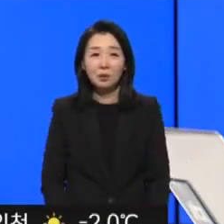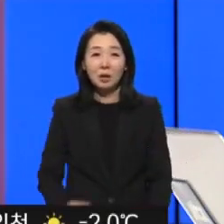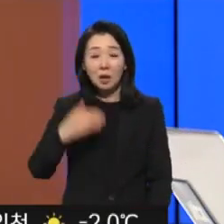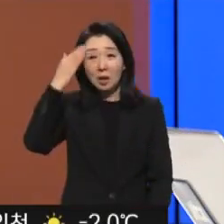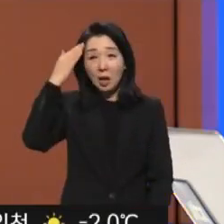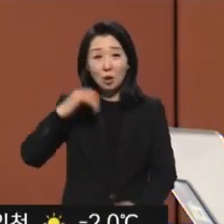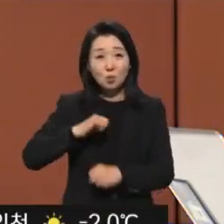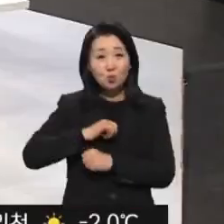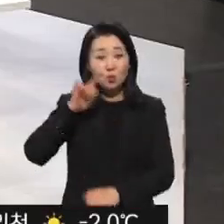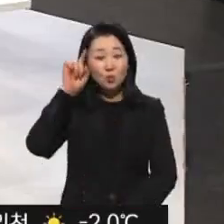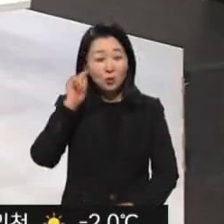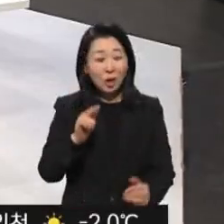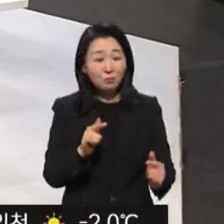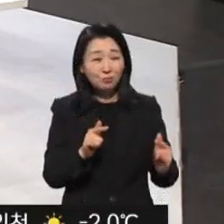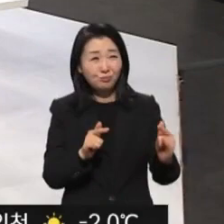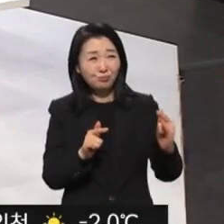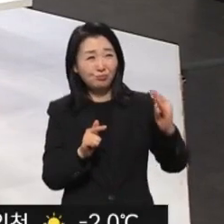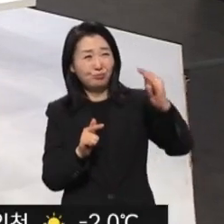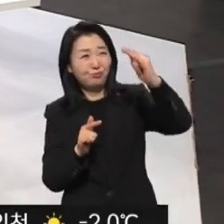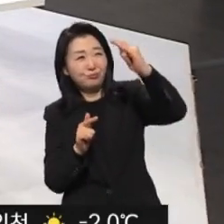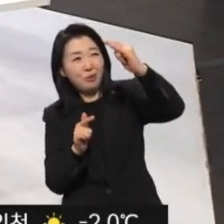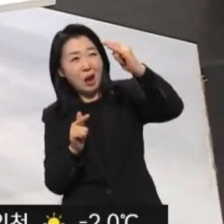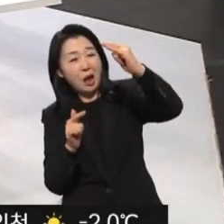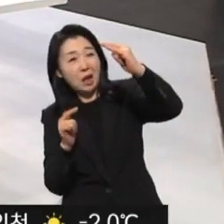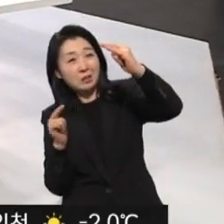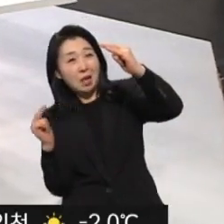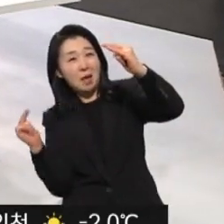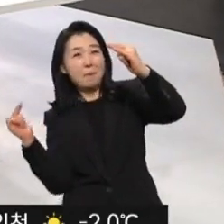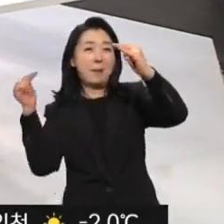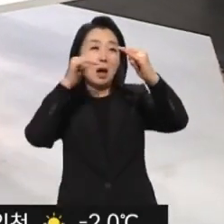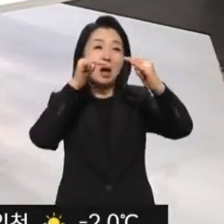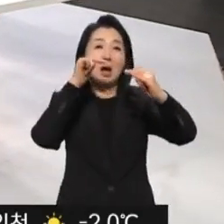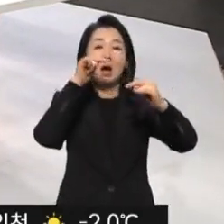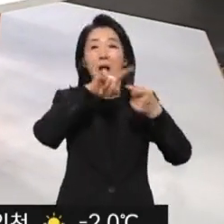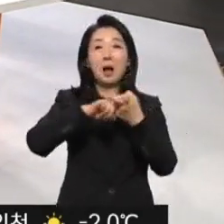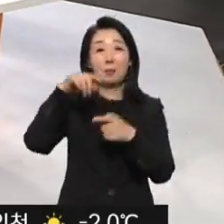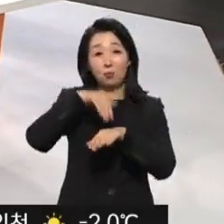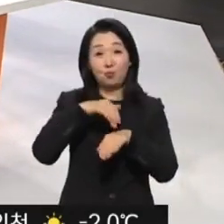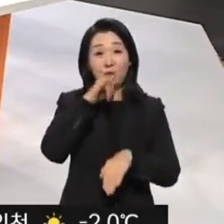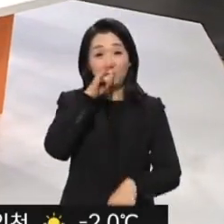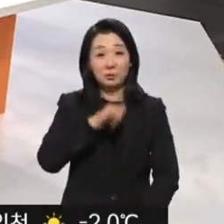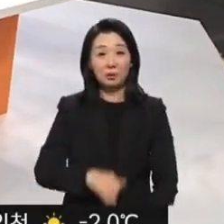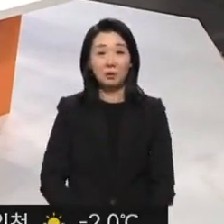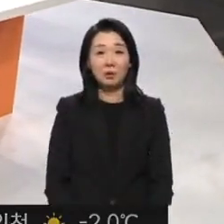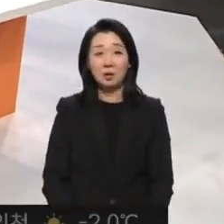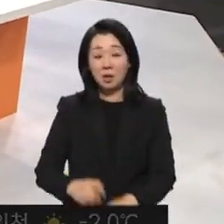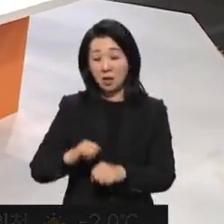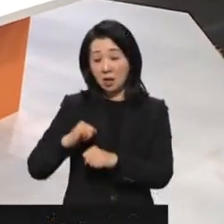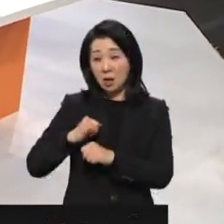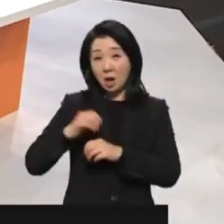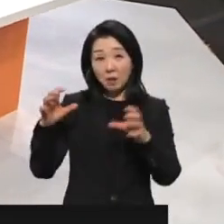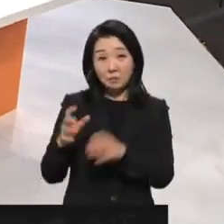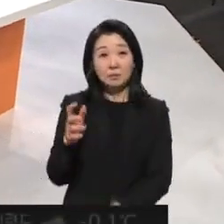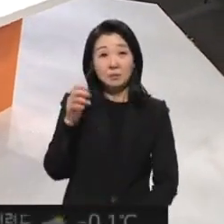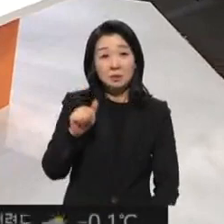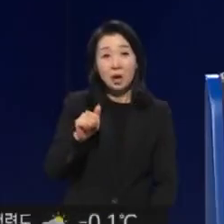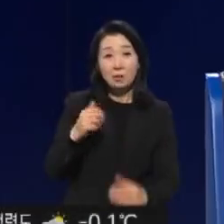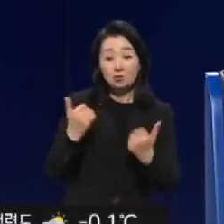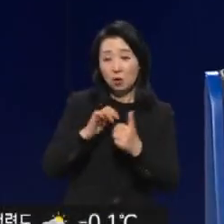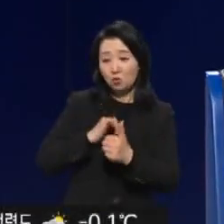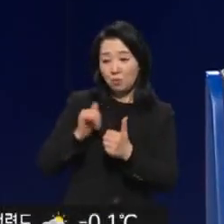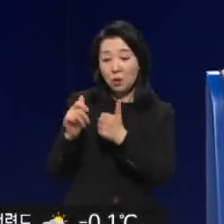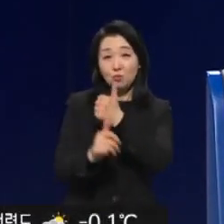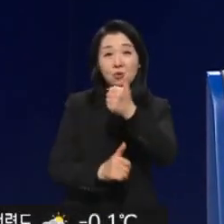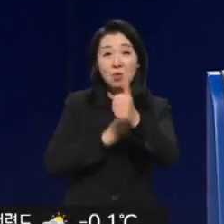군이 내일은 무인기 도발 상황을 가정한 합동 방공 훈련을 실시한다는 거죠. 네, 그렇습니다. 합참이 국회 국방위에 보고한 무인기